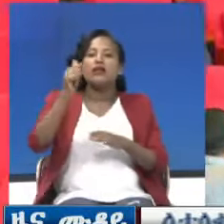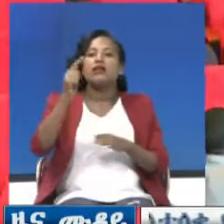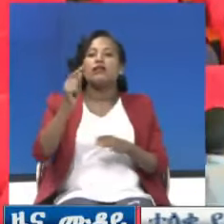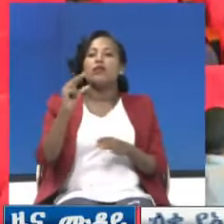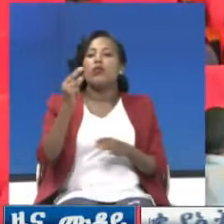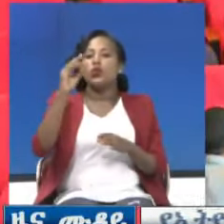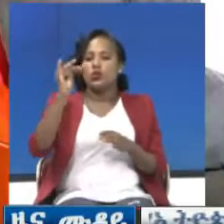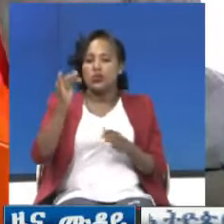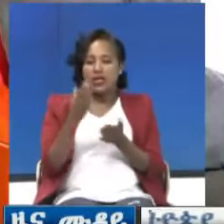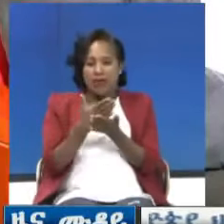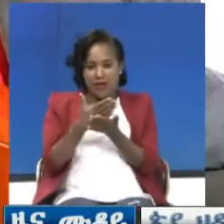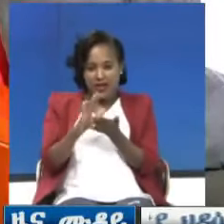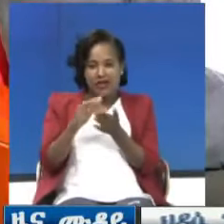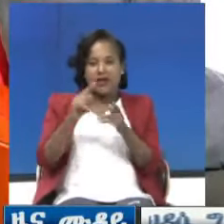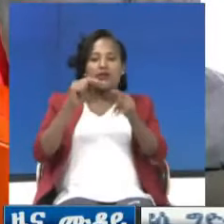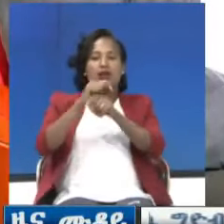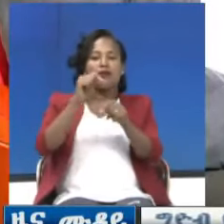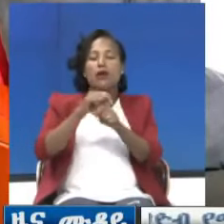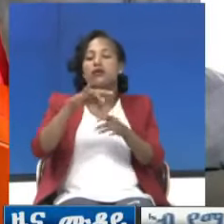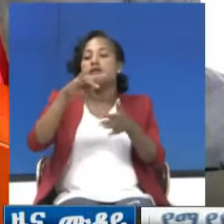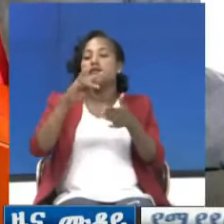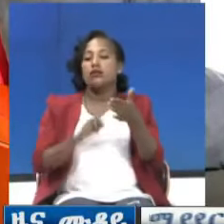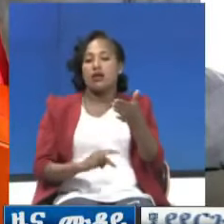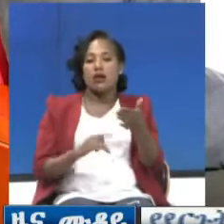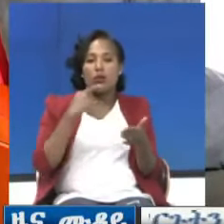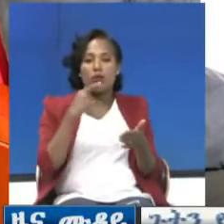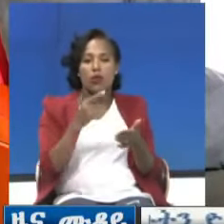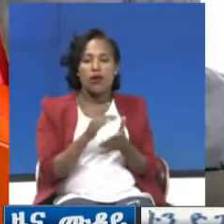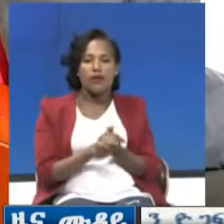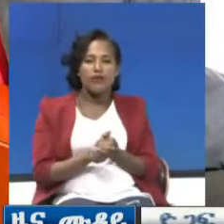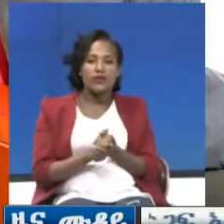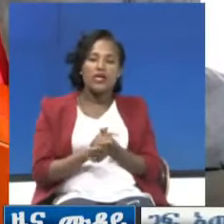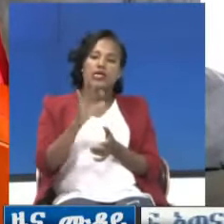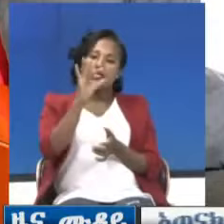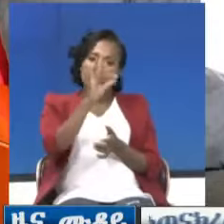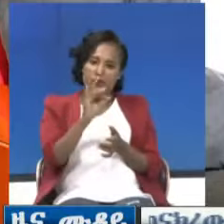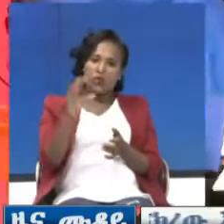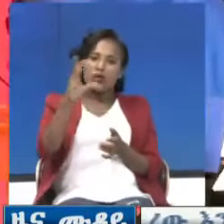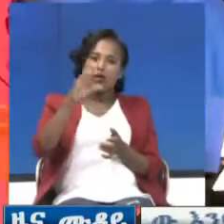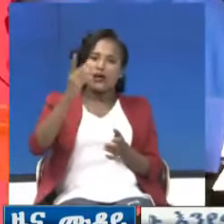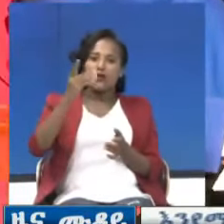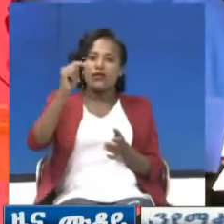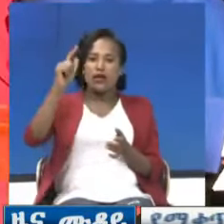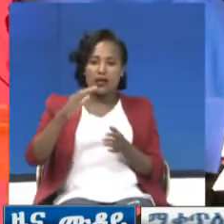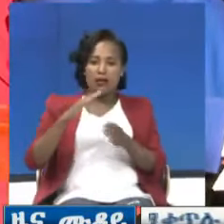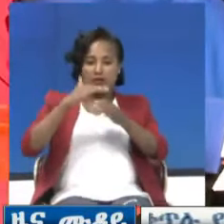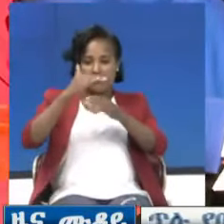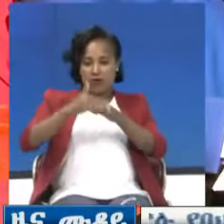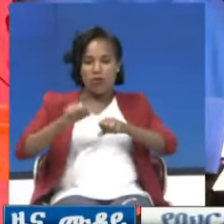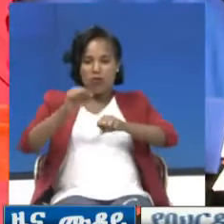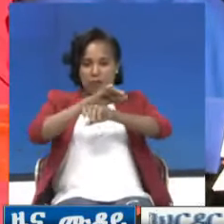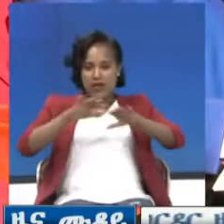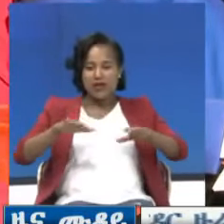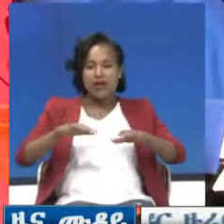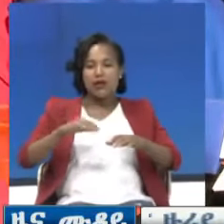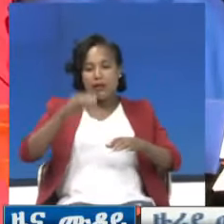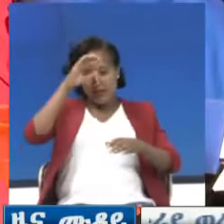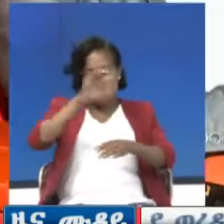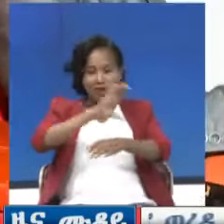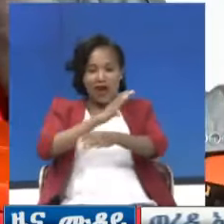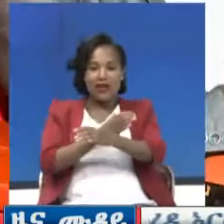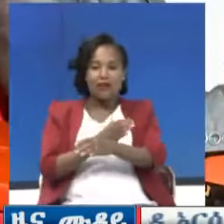ለማስወገድ የተከናወነው ተግባርም ዝቅተኛ ነው ብለዋል። ከ800 ሄክታር በላይ የሚሸፍን የእንቦጭ አረም ብቻ በሰው ኃይል